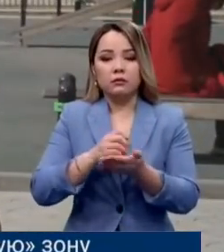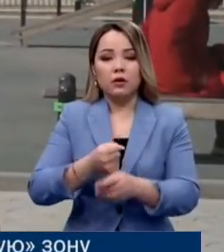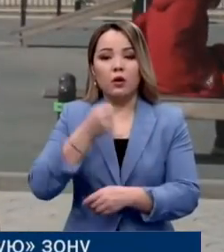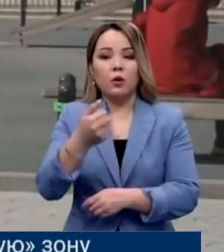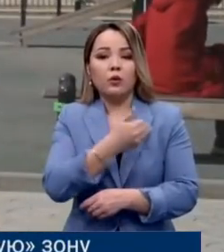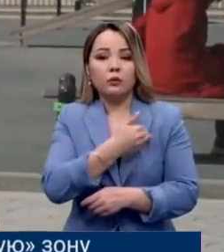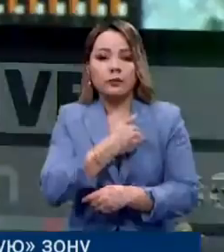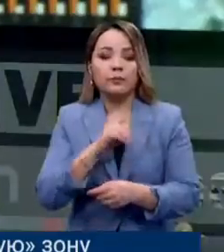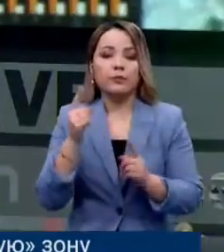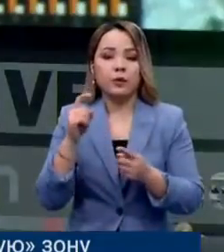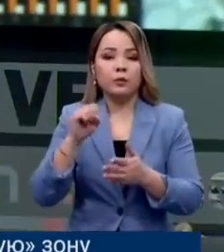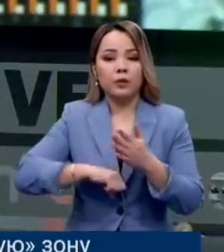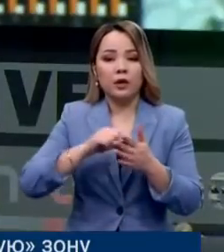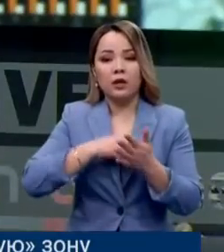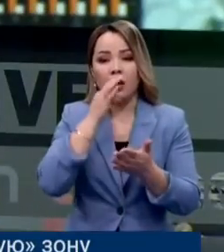Нұржанқызы тарқатам.